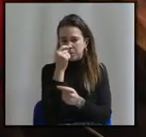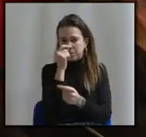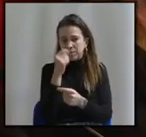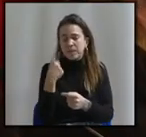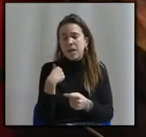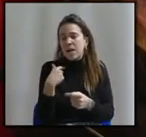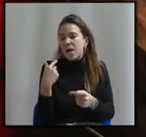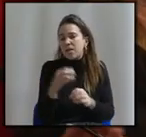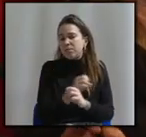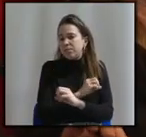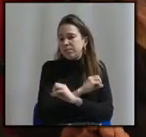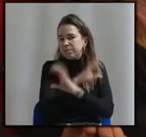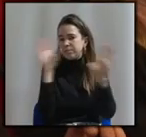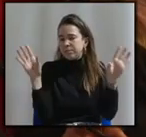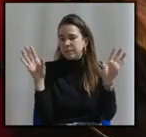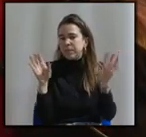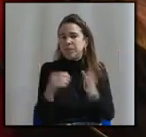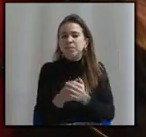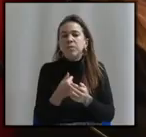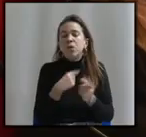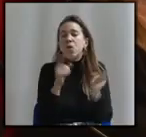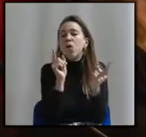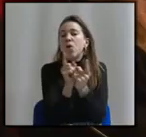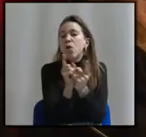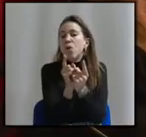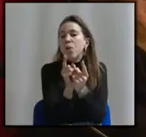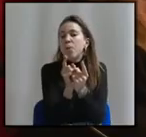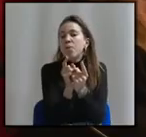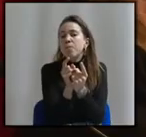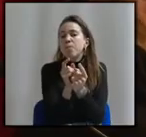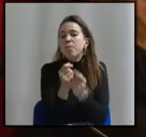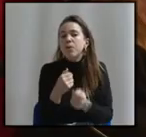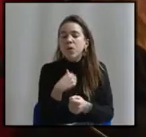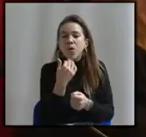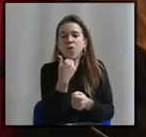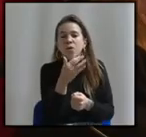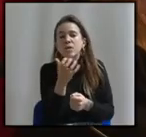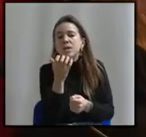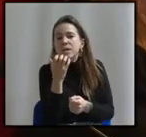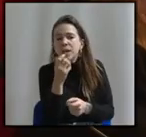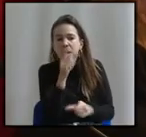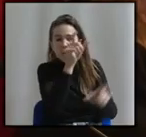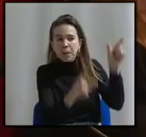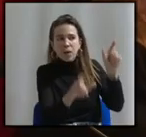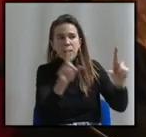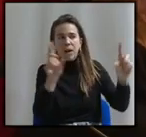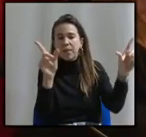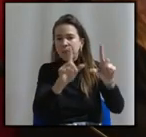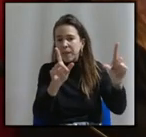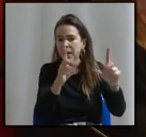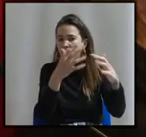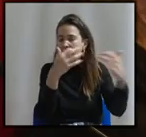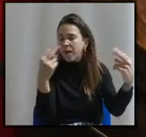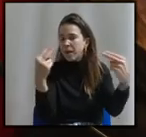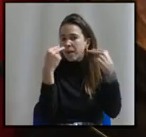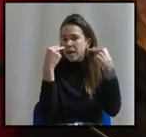tot dit. Seré breu perquè jo no sé, la veritat és, no sé si la gent, els que ens estan mirant, els ciutadans de Vic,